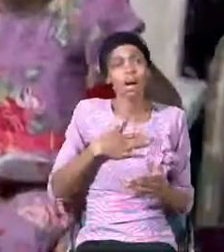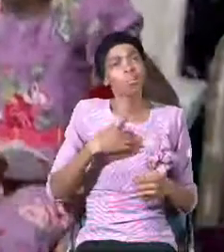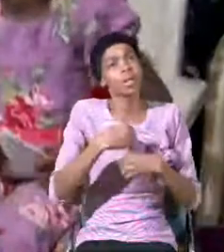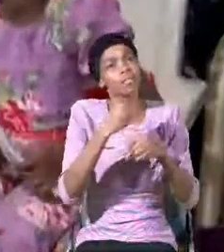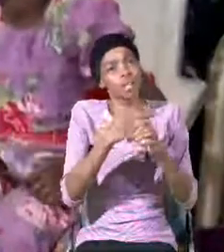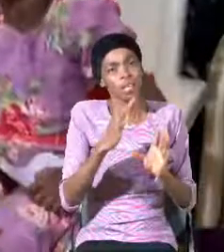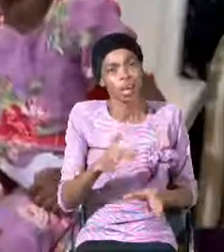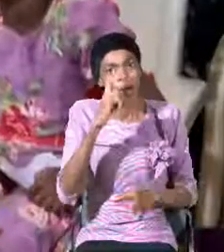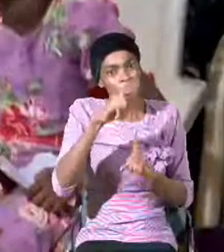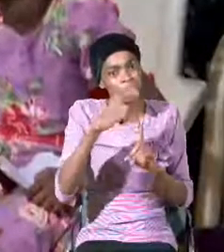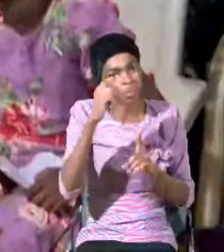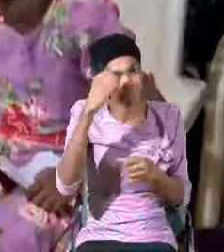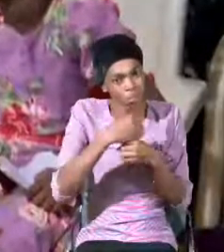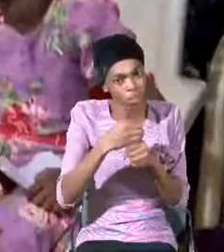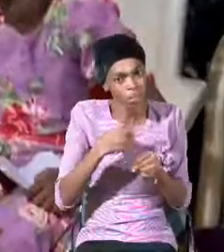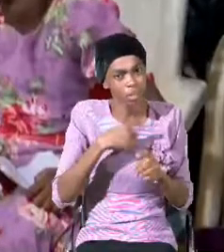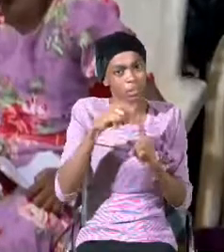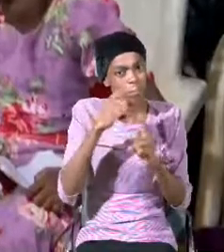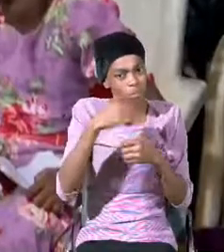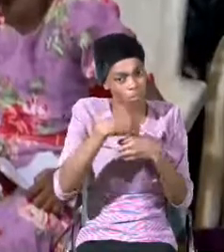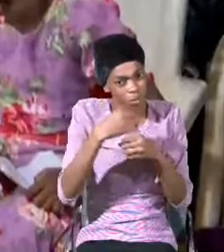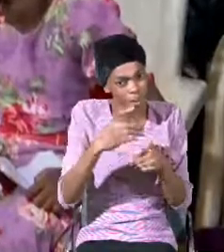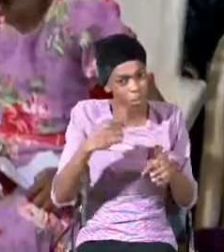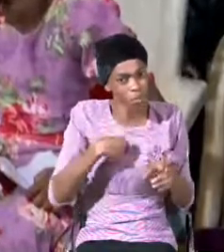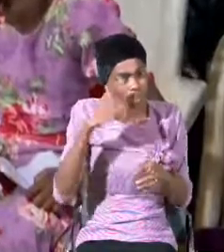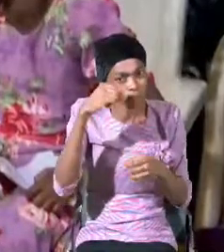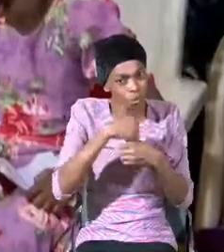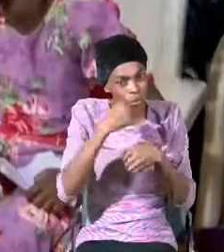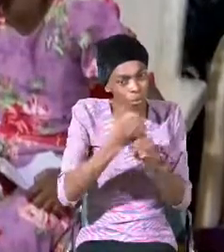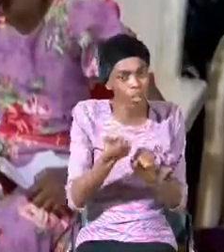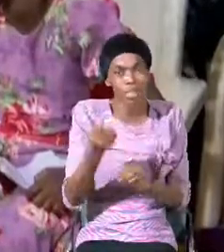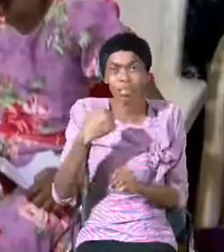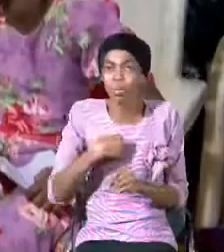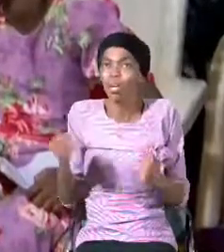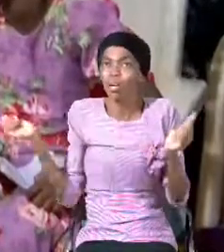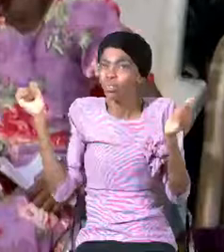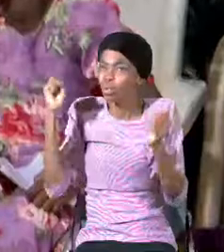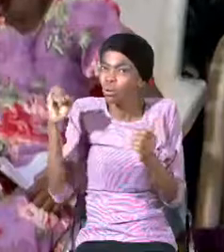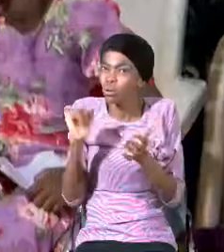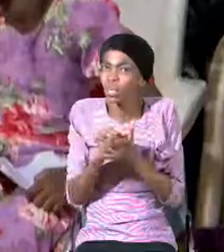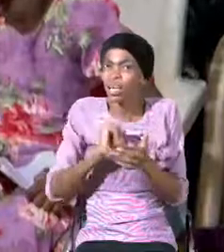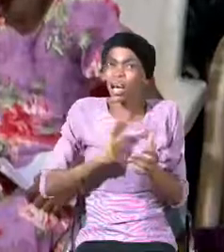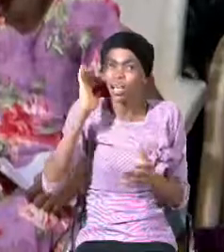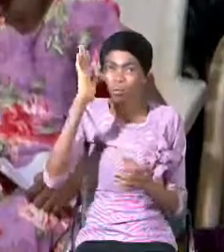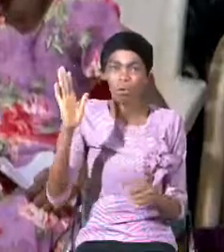Créateur, quand il m'a créé, quand il m'a fait, il m'a créé pour que je